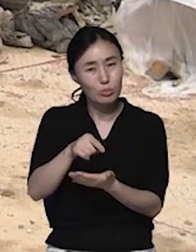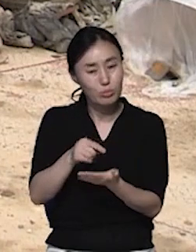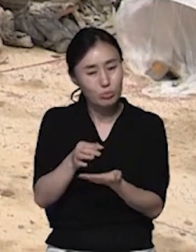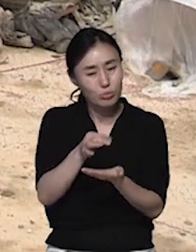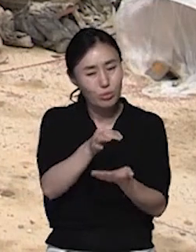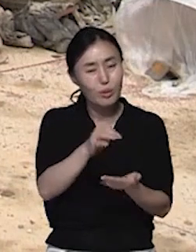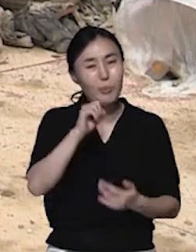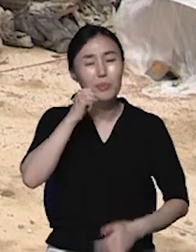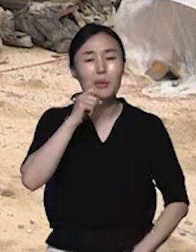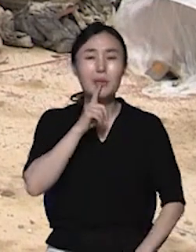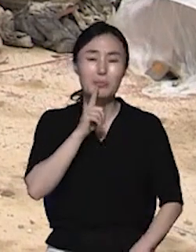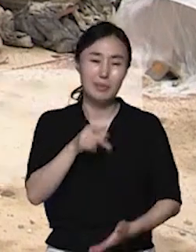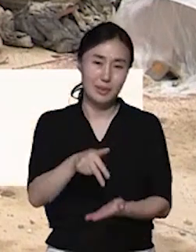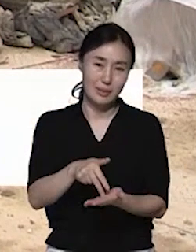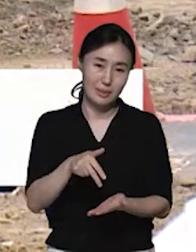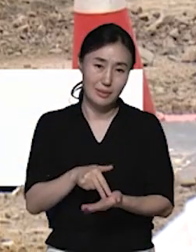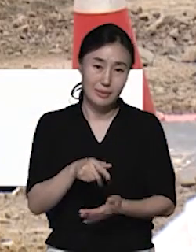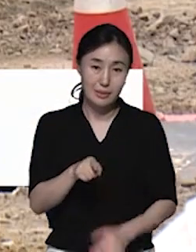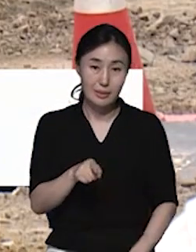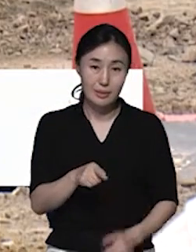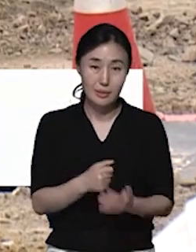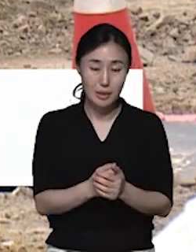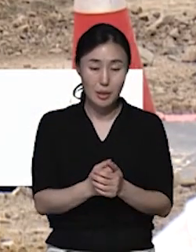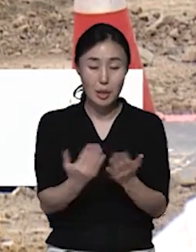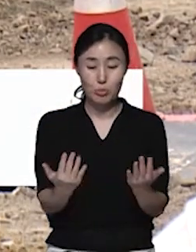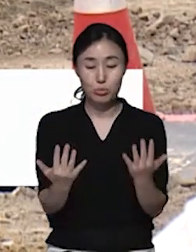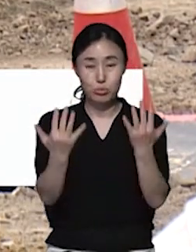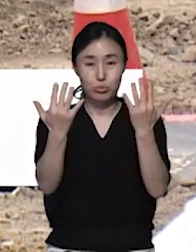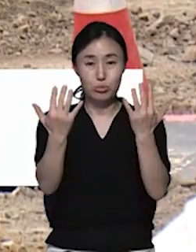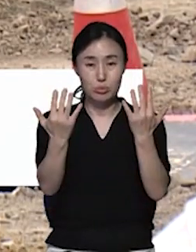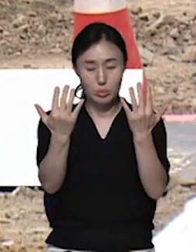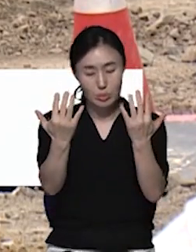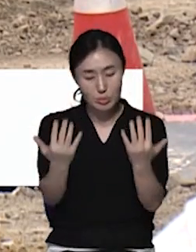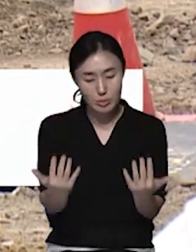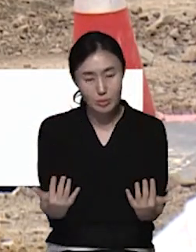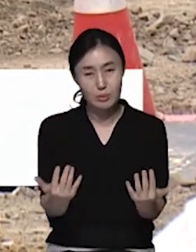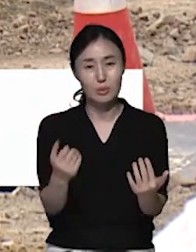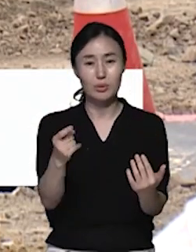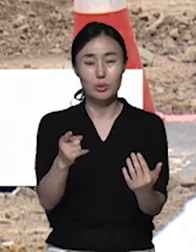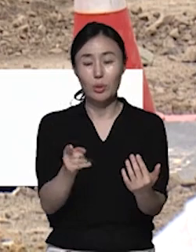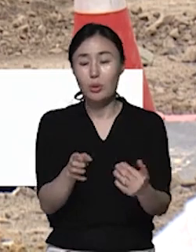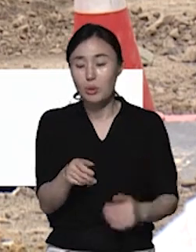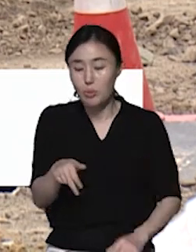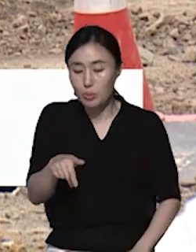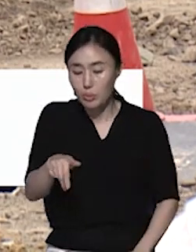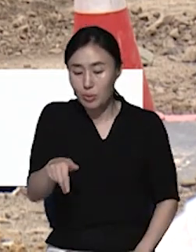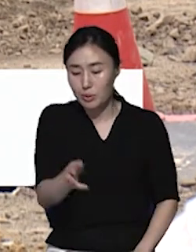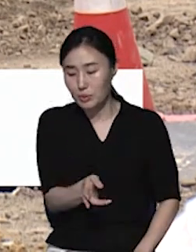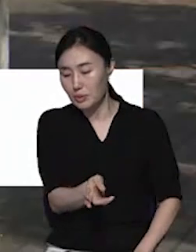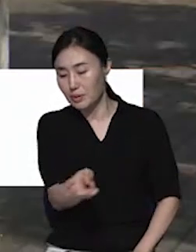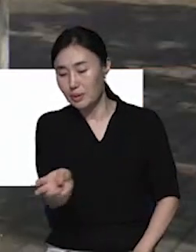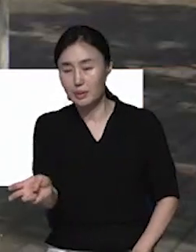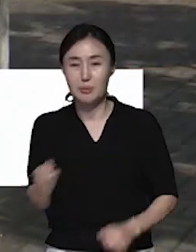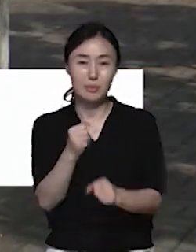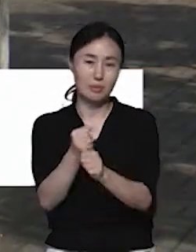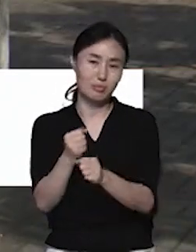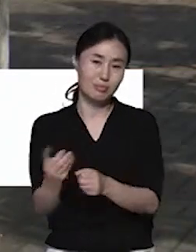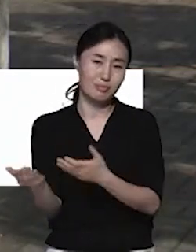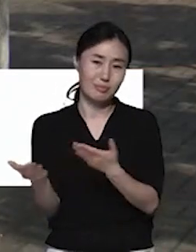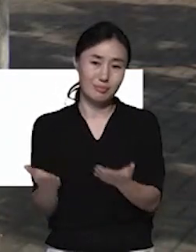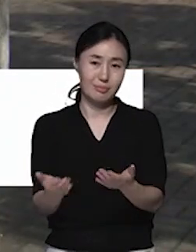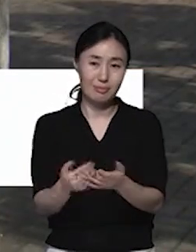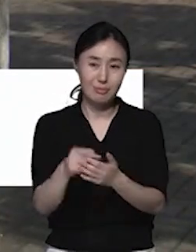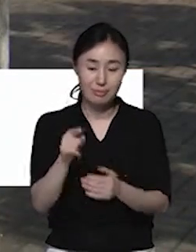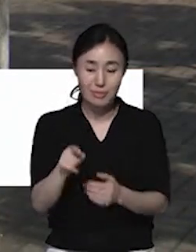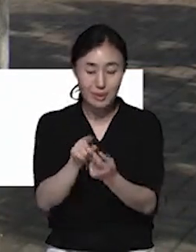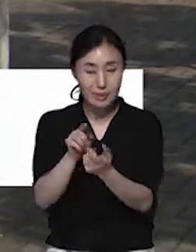입장입니다. 피방으로 높이를 좀 낮춰주고 오후에 도로를 이제 만들어드렸어요. 법령에 따라서